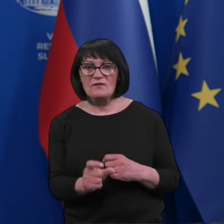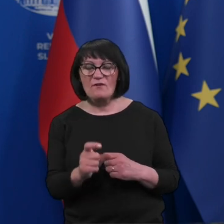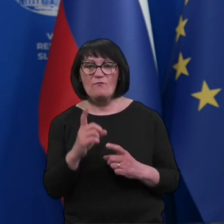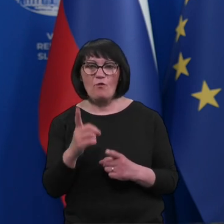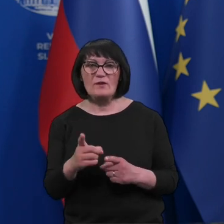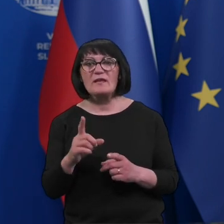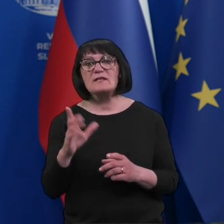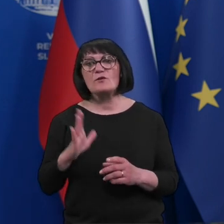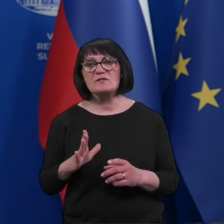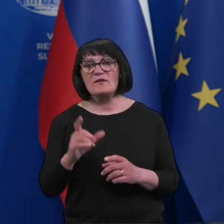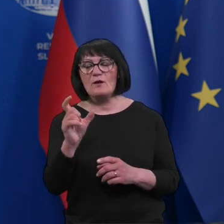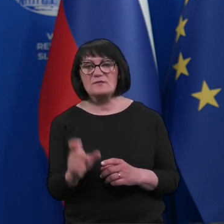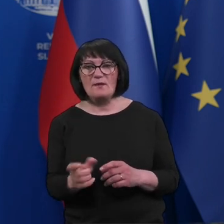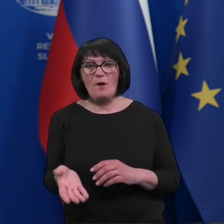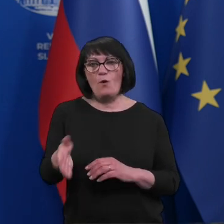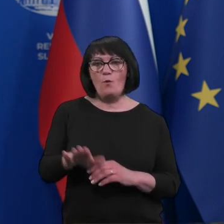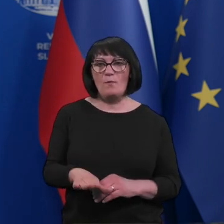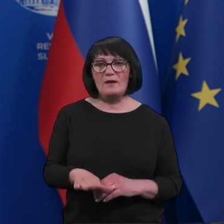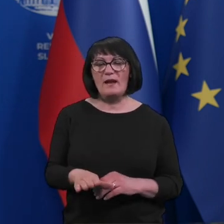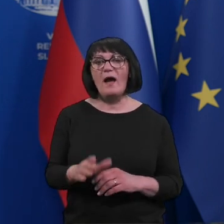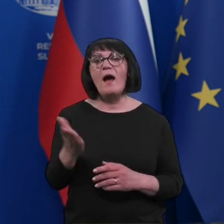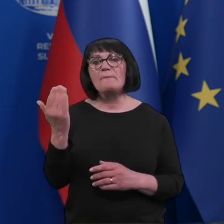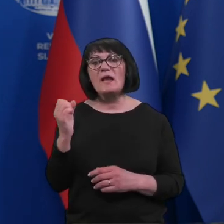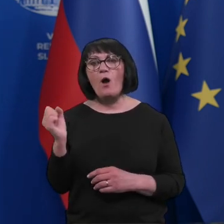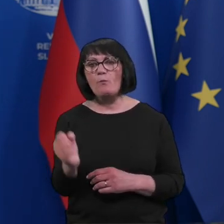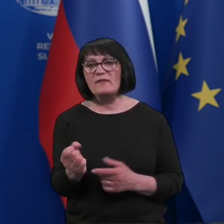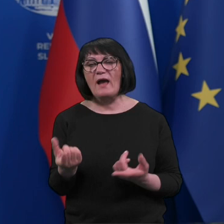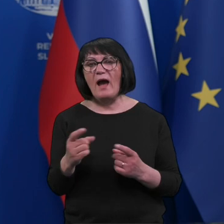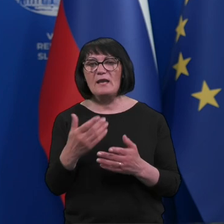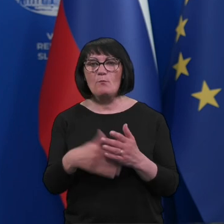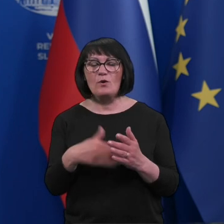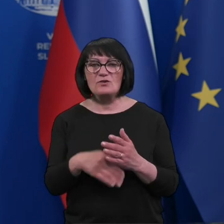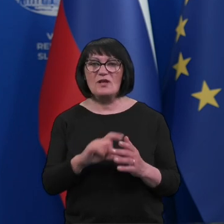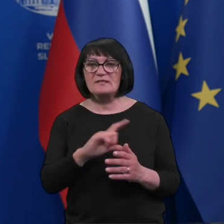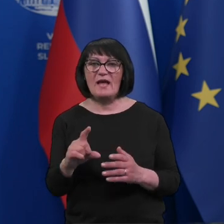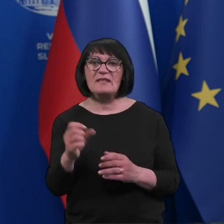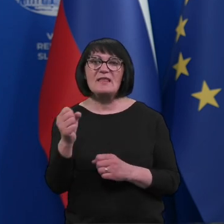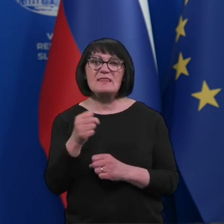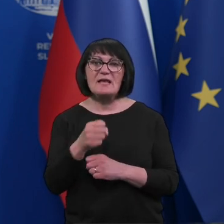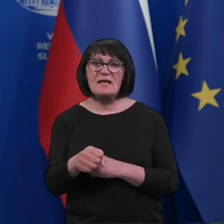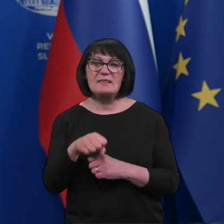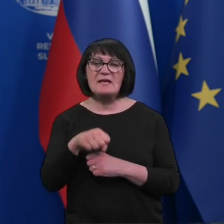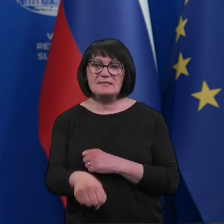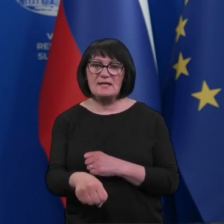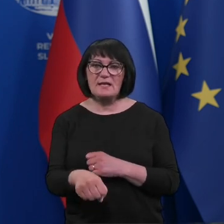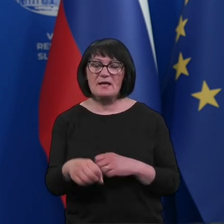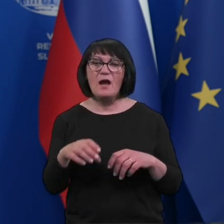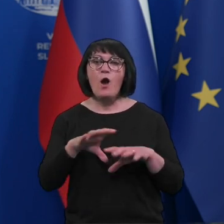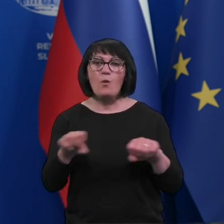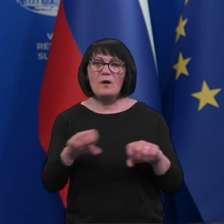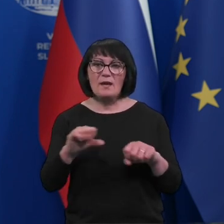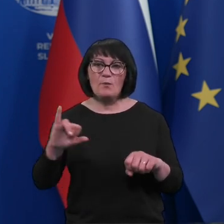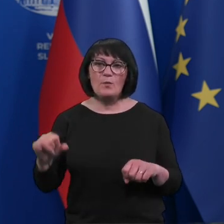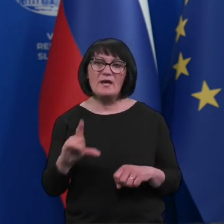oseba umrla, bila ubita ali more biti pogrešana zaradi nasilnih in prisilnih ukrepov